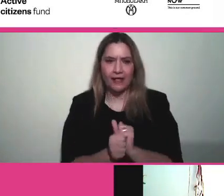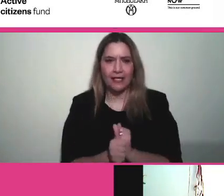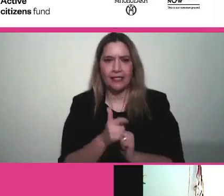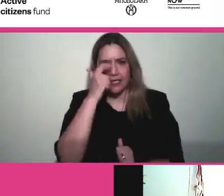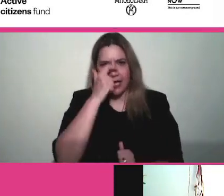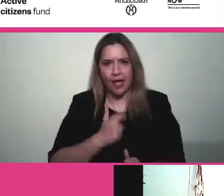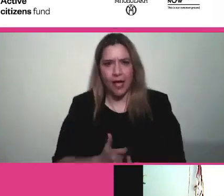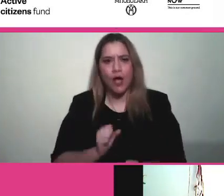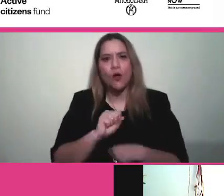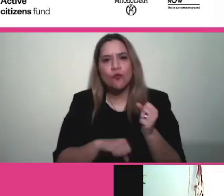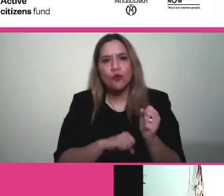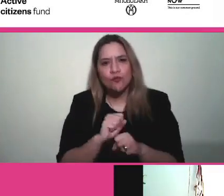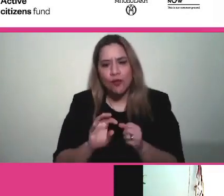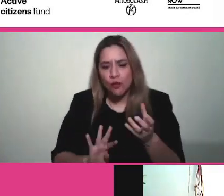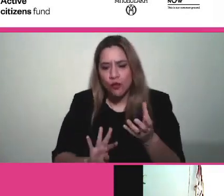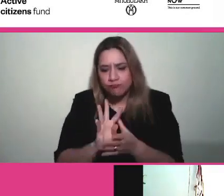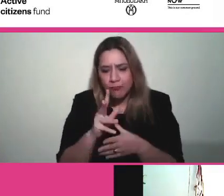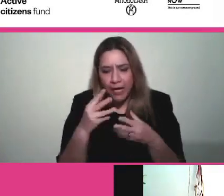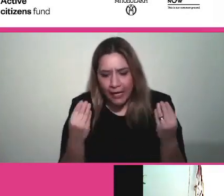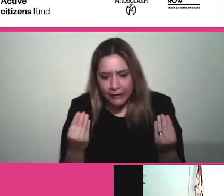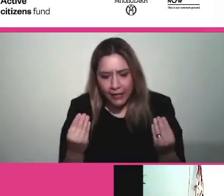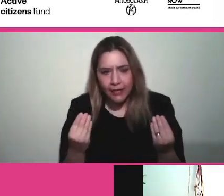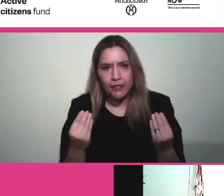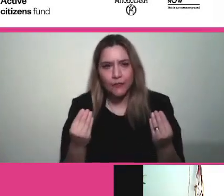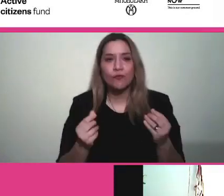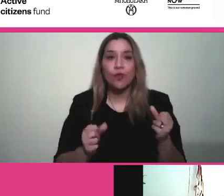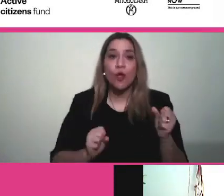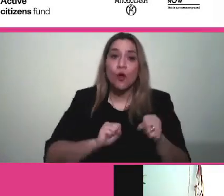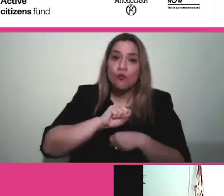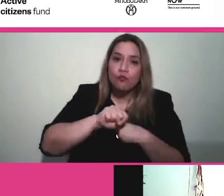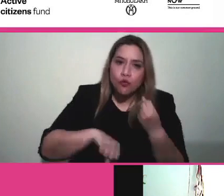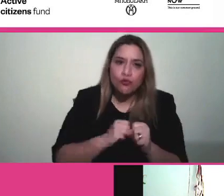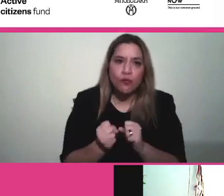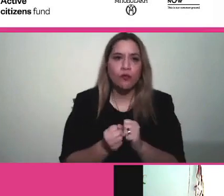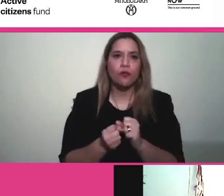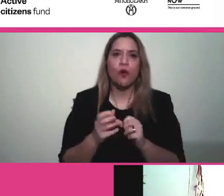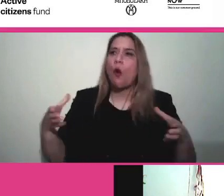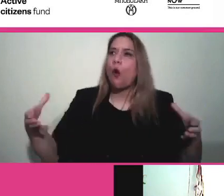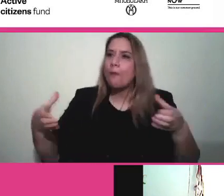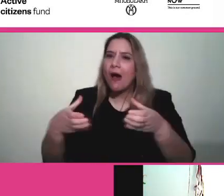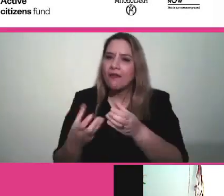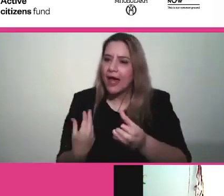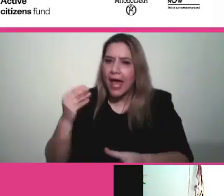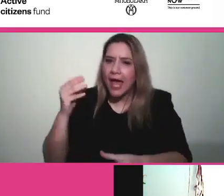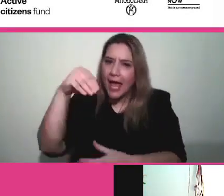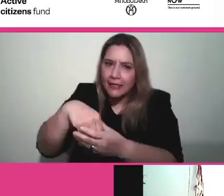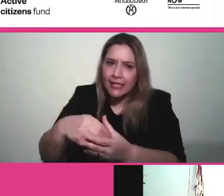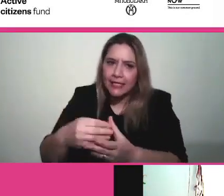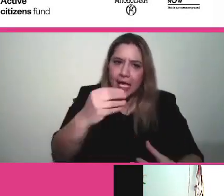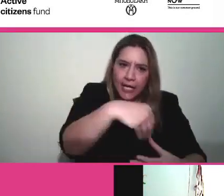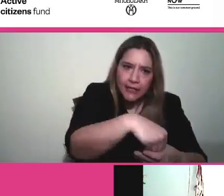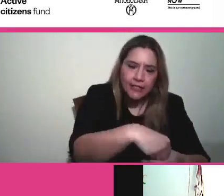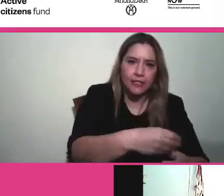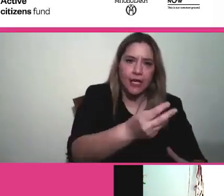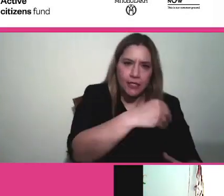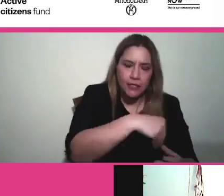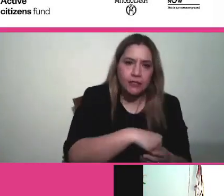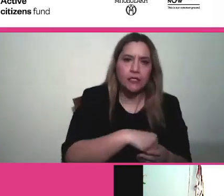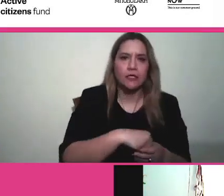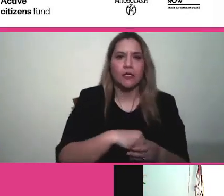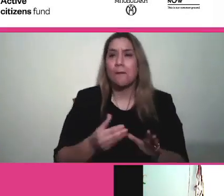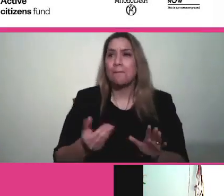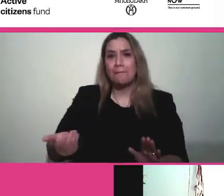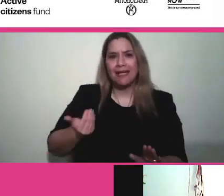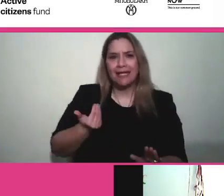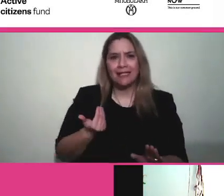Προσπαθώ να γίνομαι καλύτερη. Προσπαθώ να εντάσσω με περισσότερες ομάδες. Κάτι για το οποίο πιο πριν